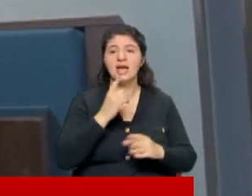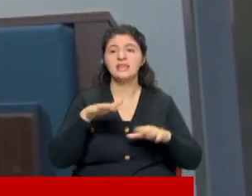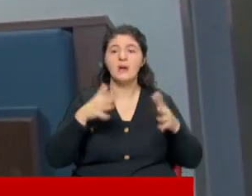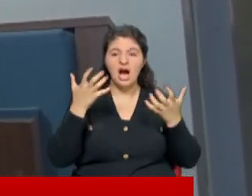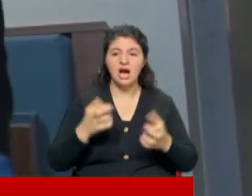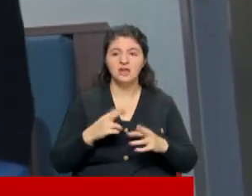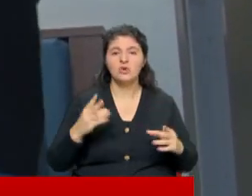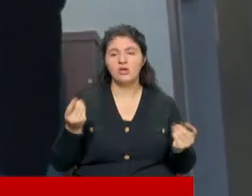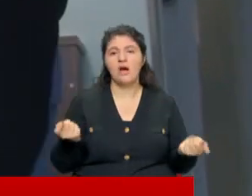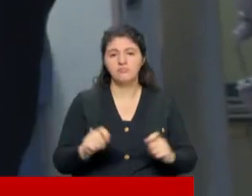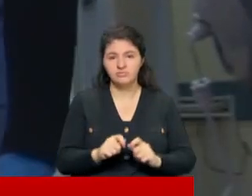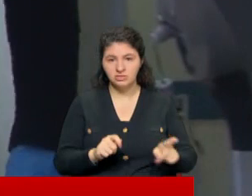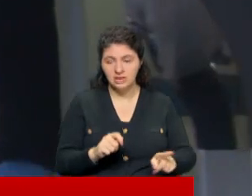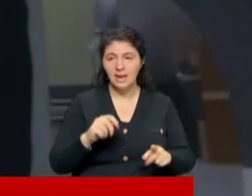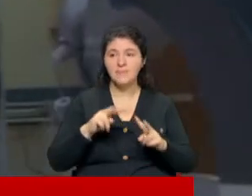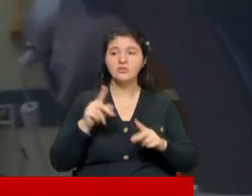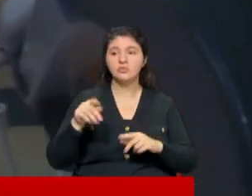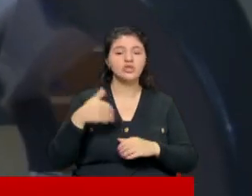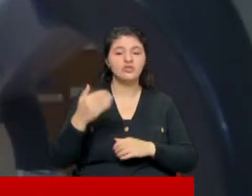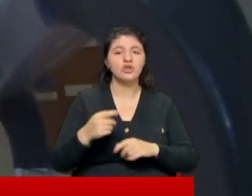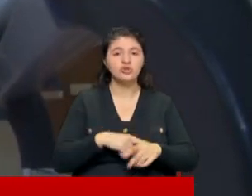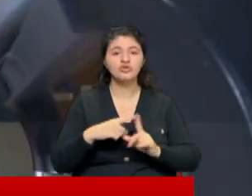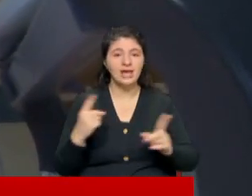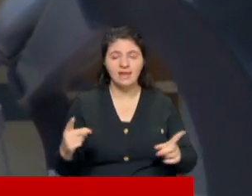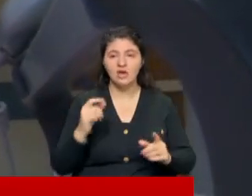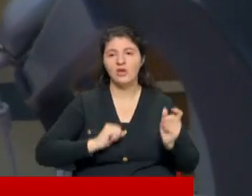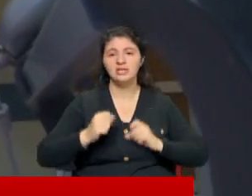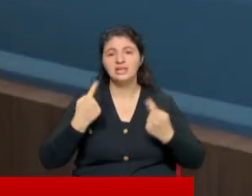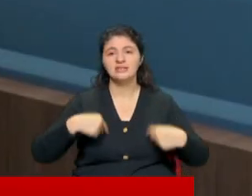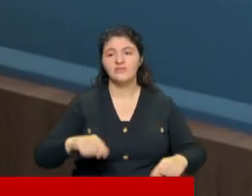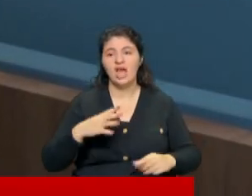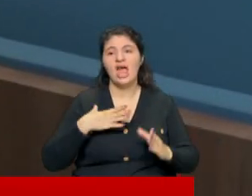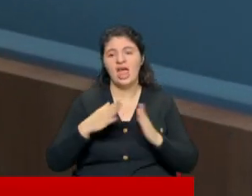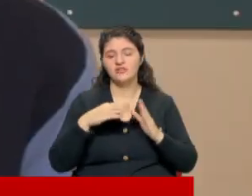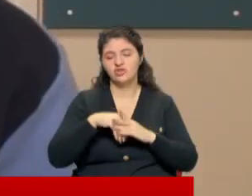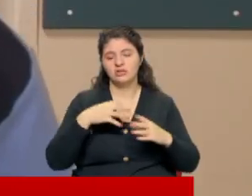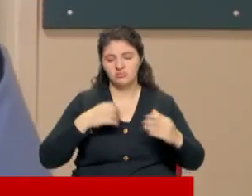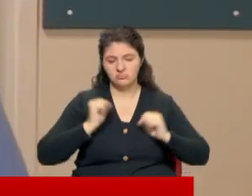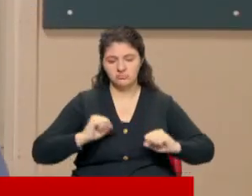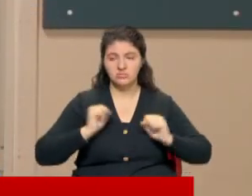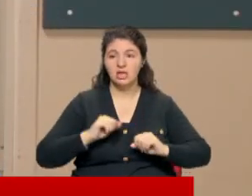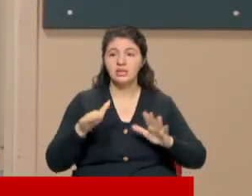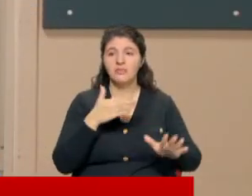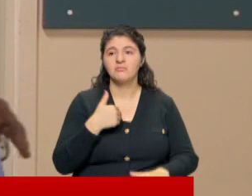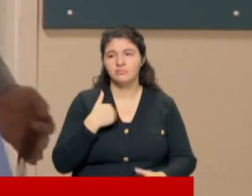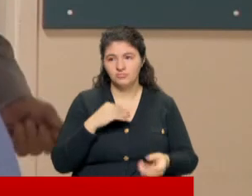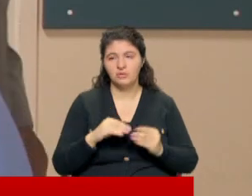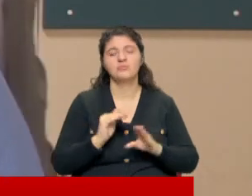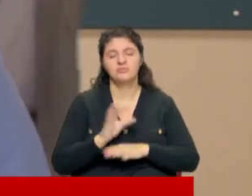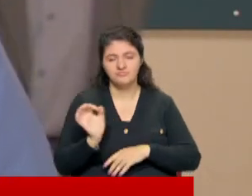ağır hasar alınca kapatıldı ve Nisa Bundan sonraki süreçte Üniversite sınavlarına evinde Hazırlandı depremin Bana da vurdu